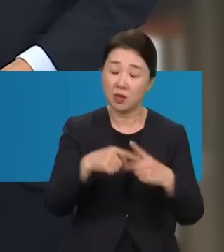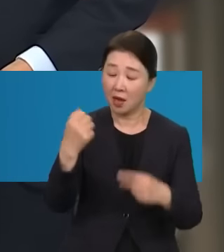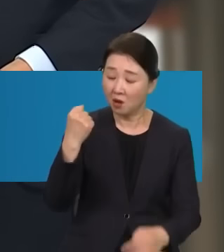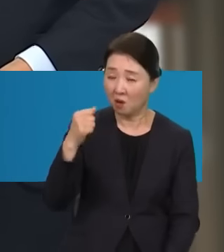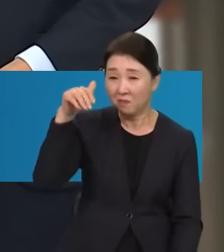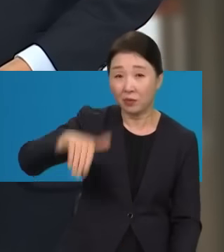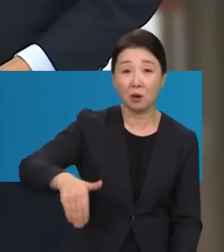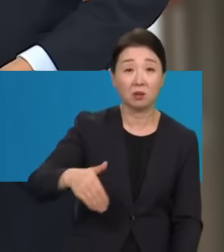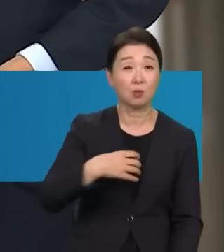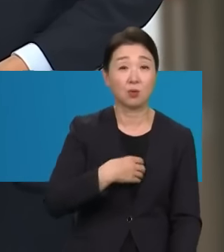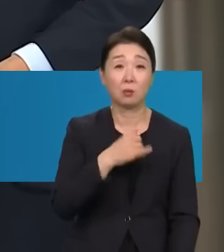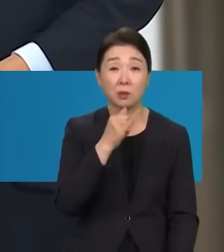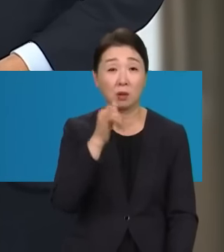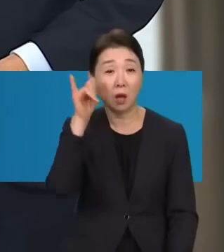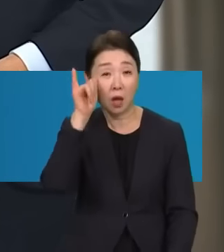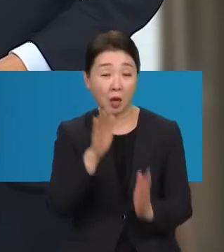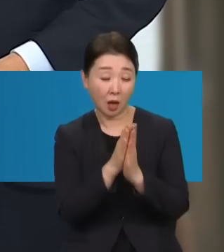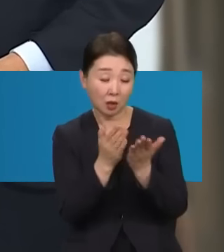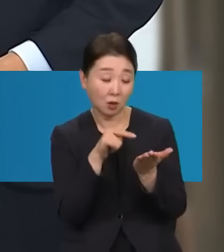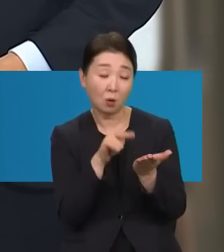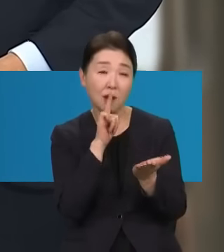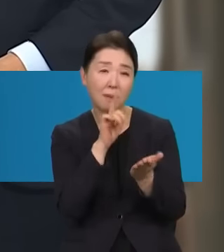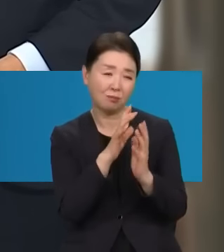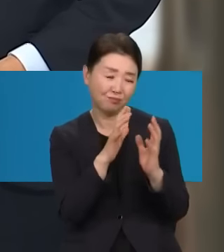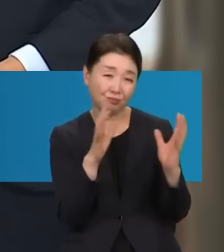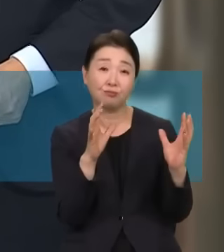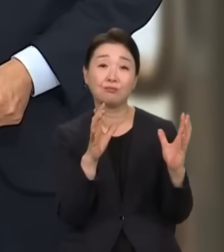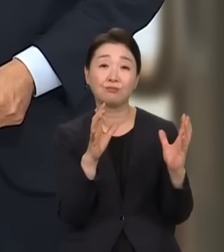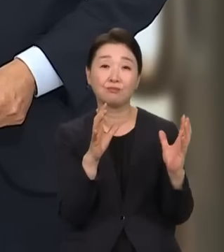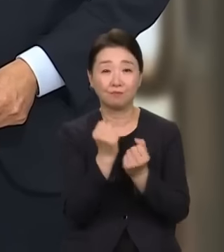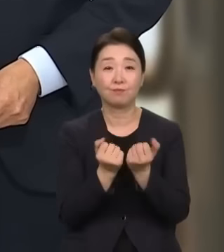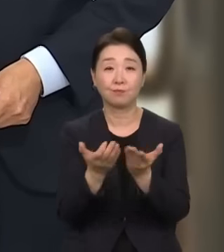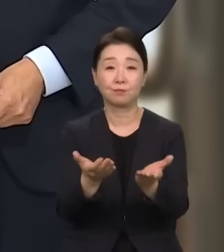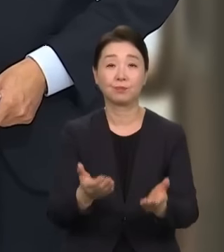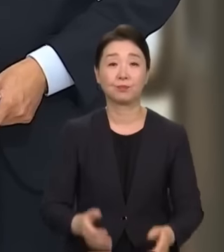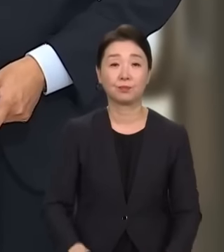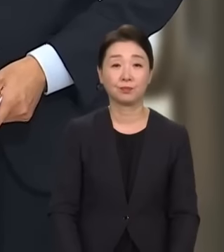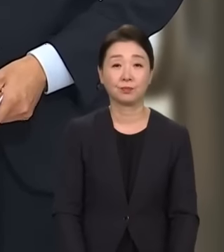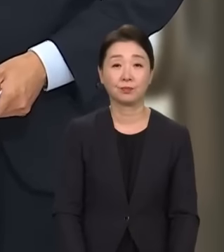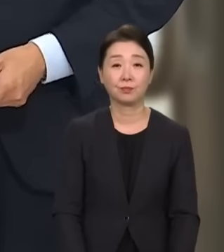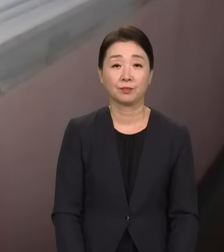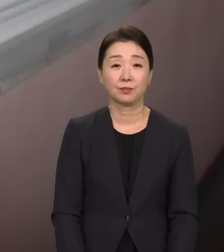있다는 건데 AI 교과서를 둘러싼 논란은 성화선 기자가 전해드립니다.